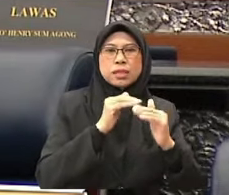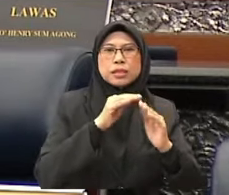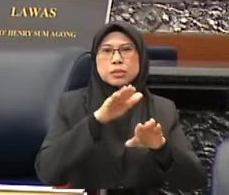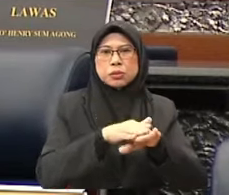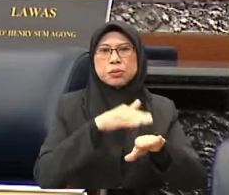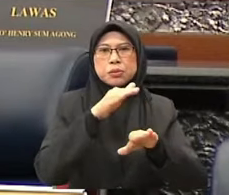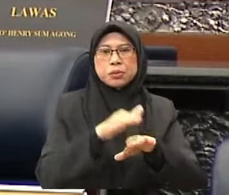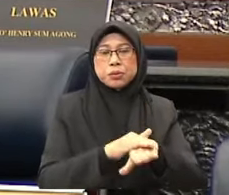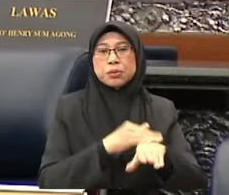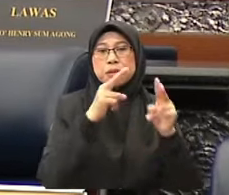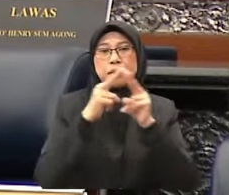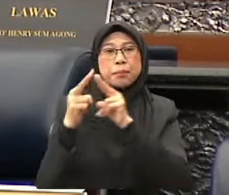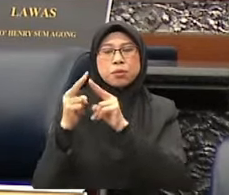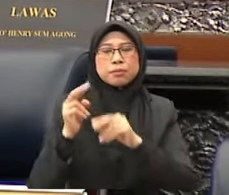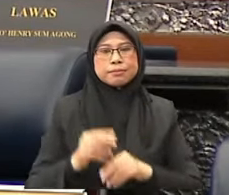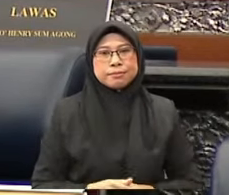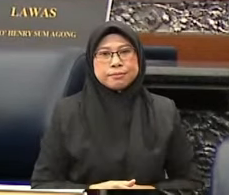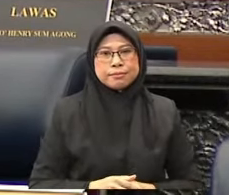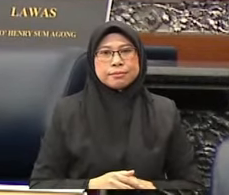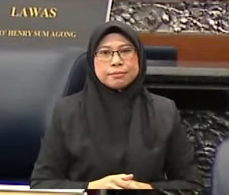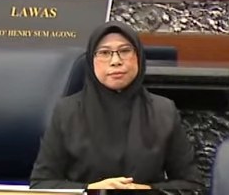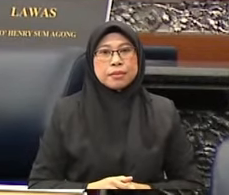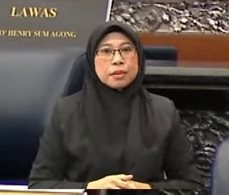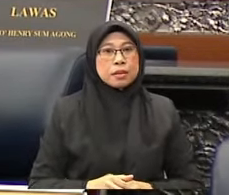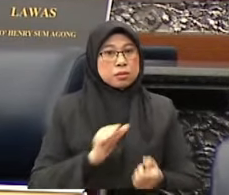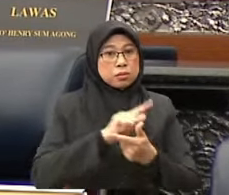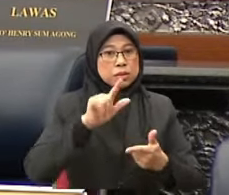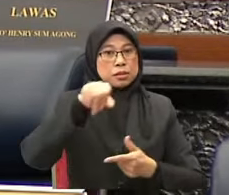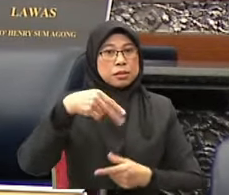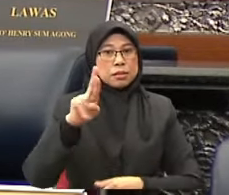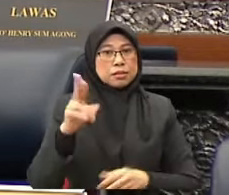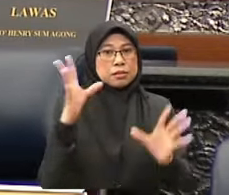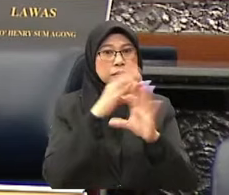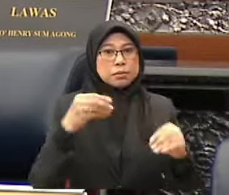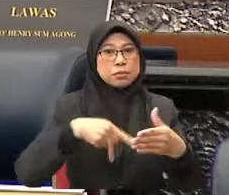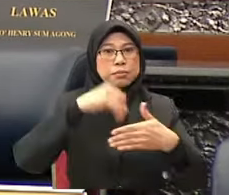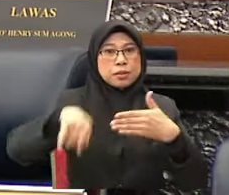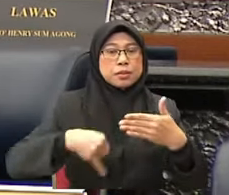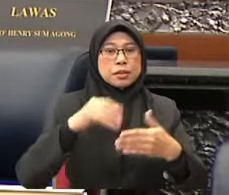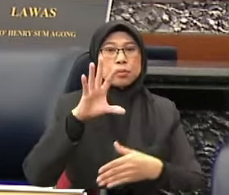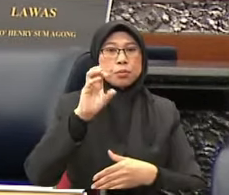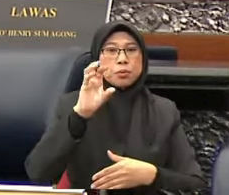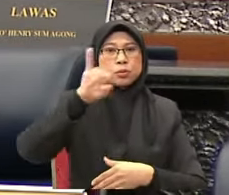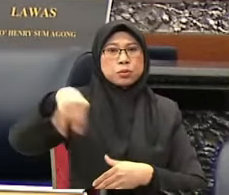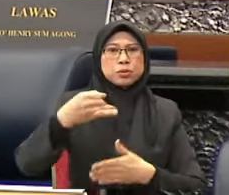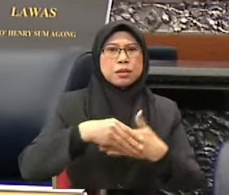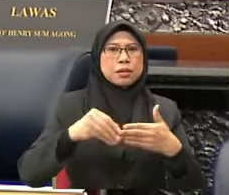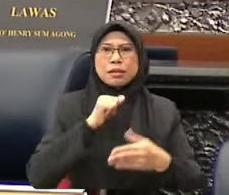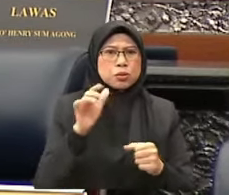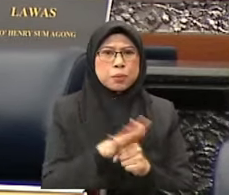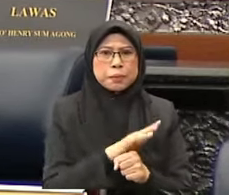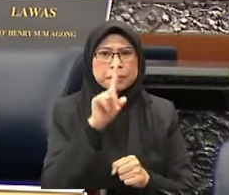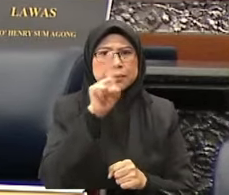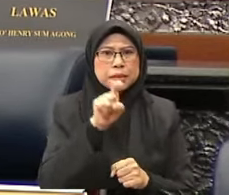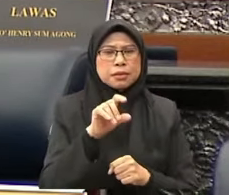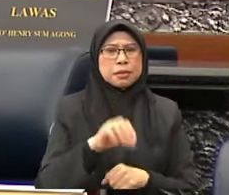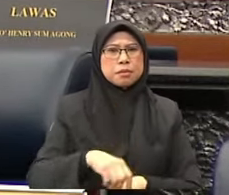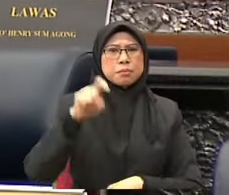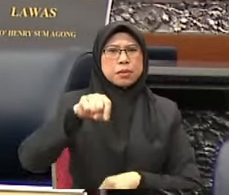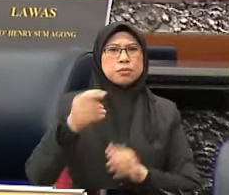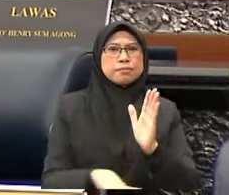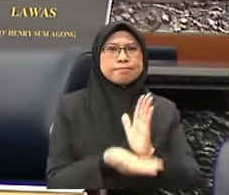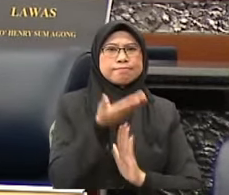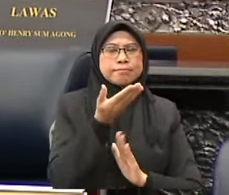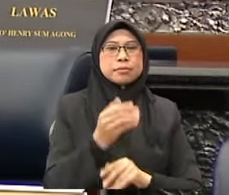jalan luar bandar yang sangat perlahan ini? Adakah kelulusan JKR Sarawak bagi projek di bawah RM50 juta tidak mencukupi dan wajar